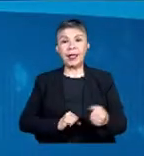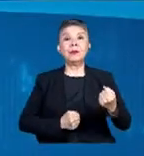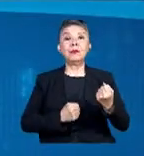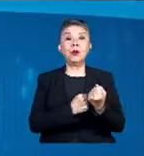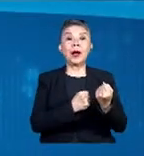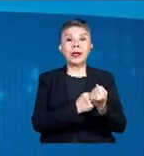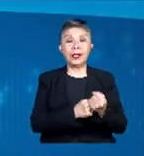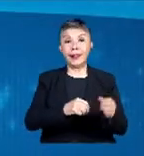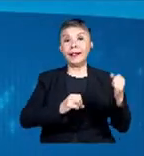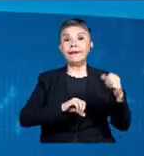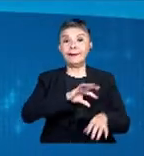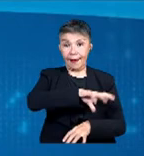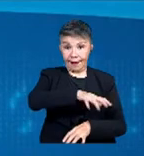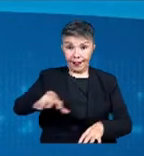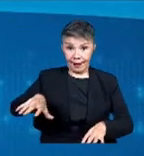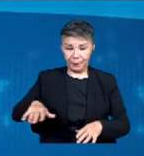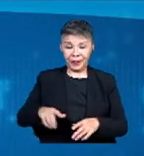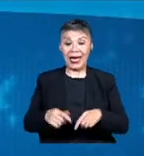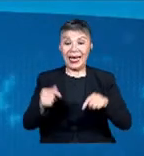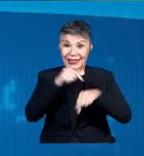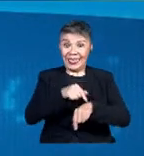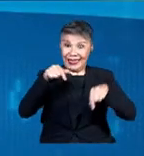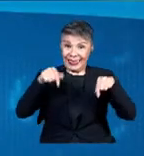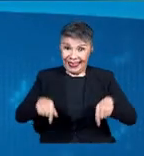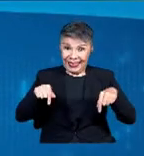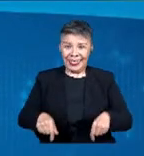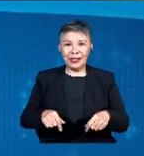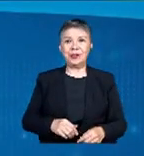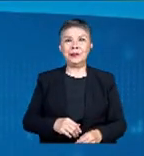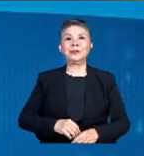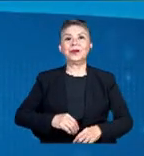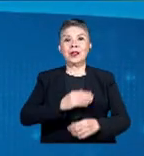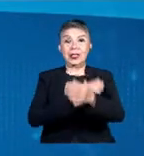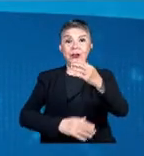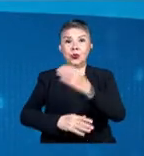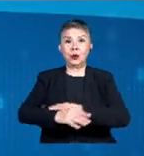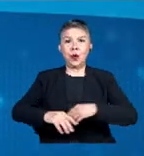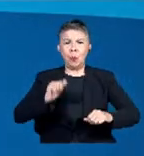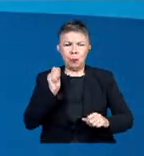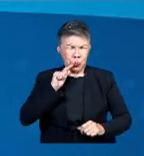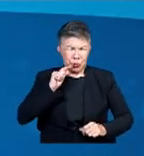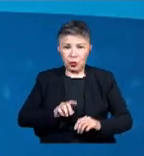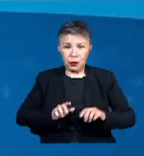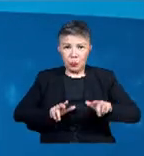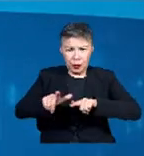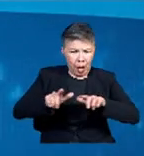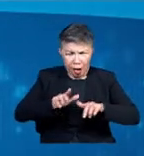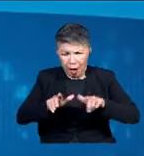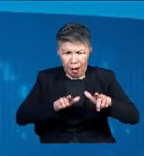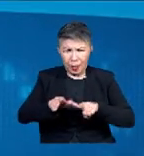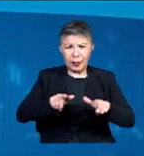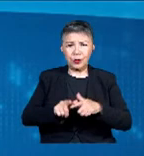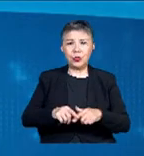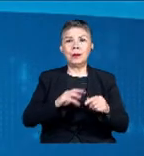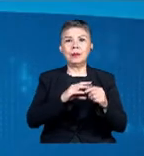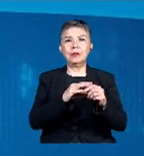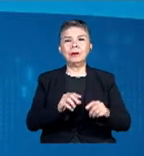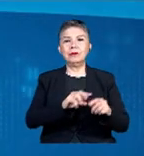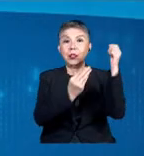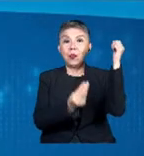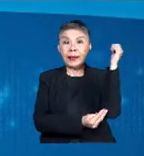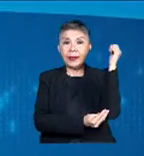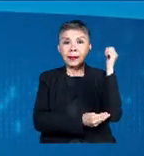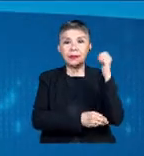artinya inilah saatnya penyandang disabilitas bertanding, berdedikasi untuk mewakili